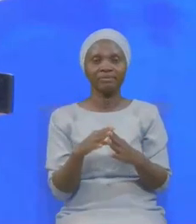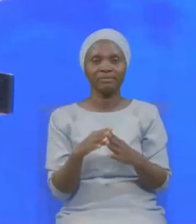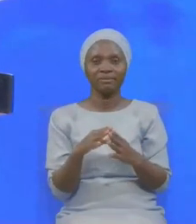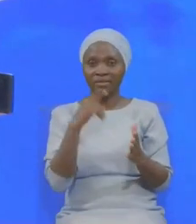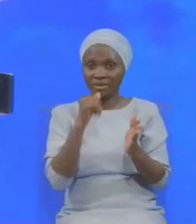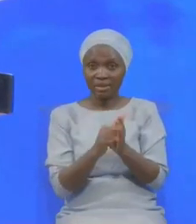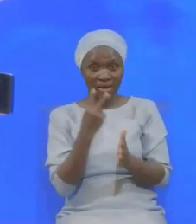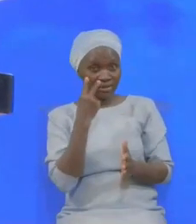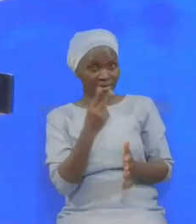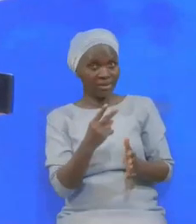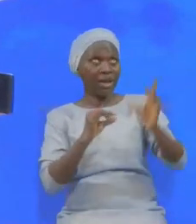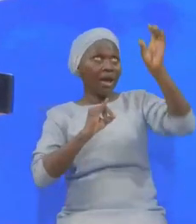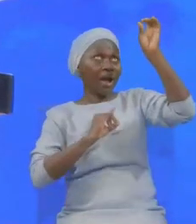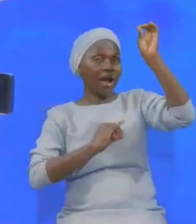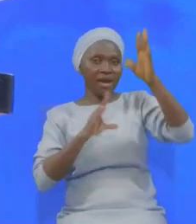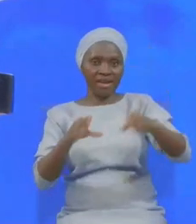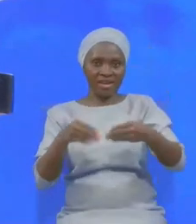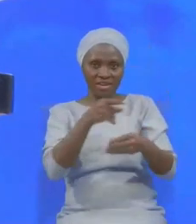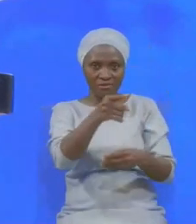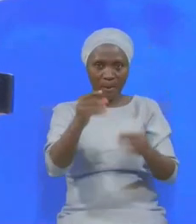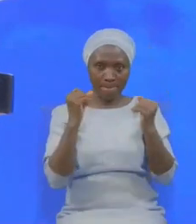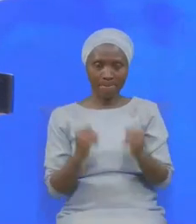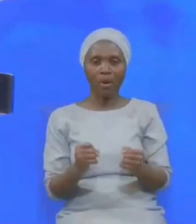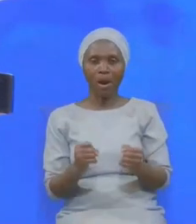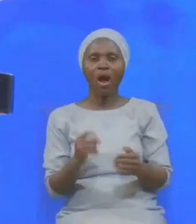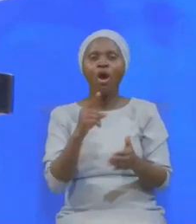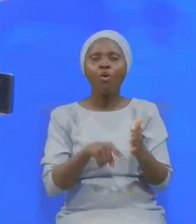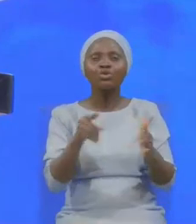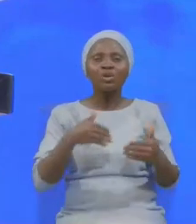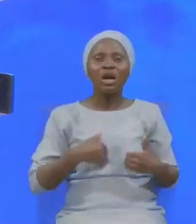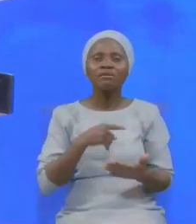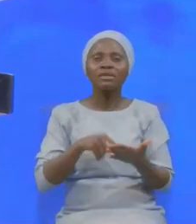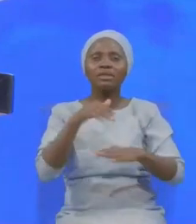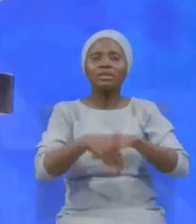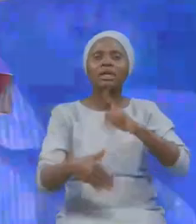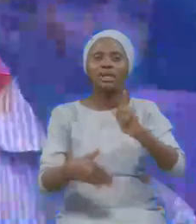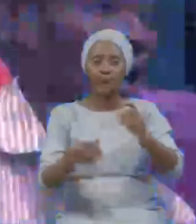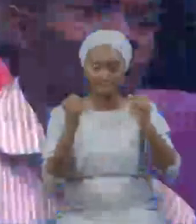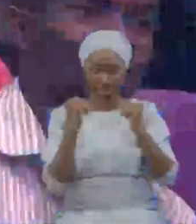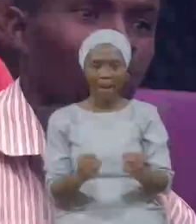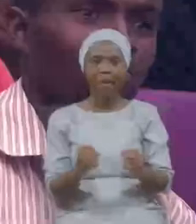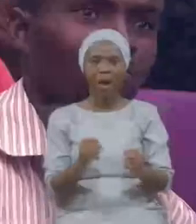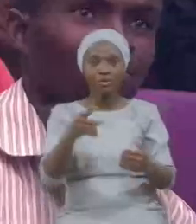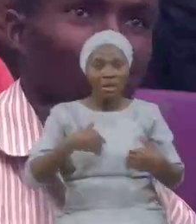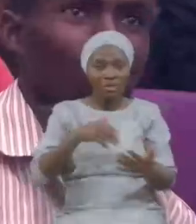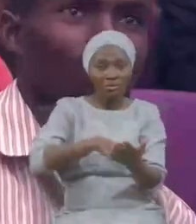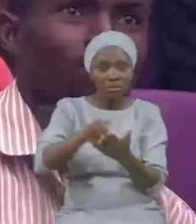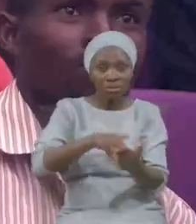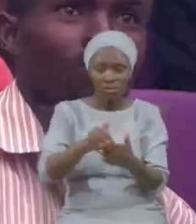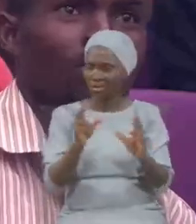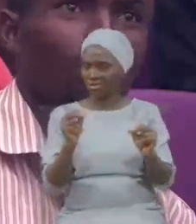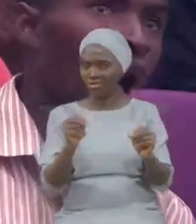Voici, je vous ai donné le pouvoir. Qu'avez-vous ce soir? La faiblesse,